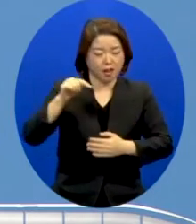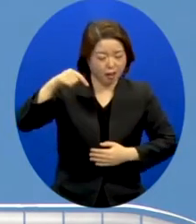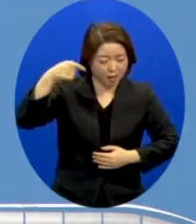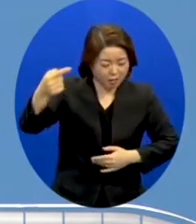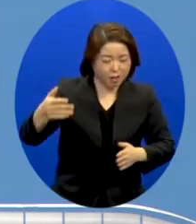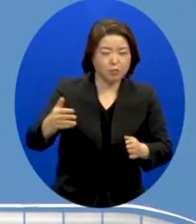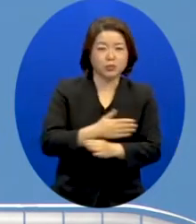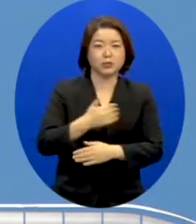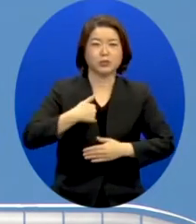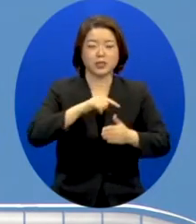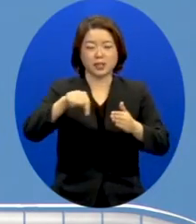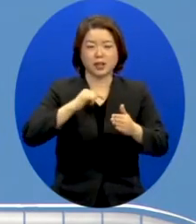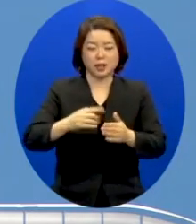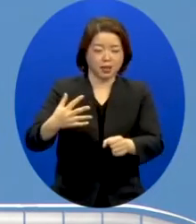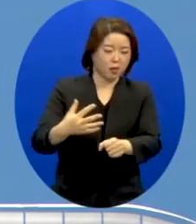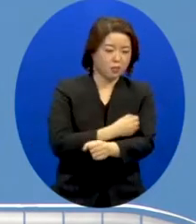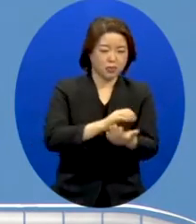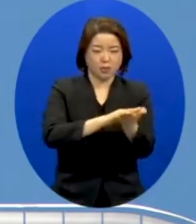일어났어요